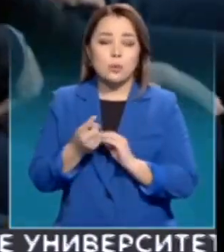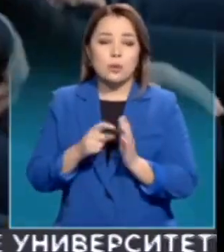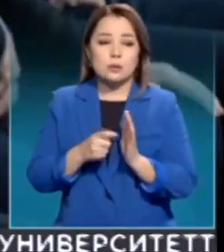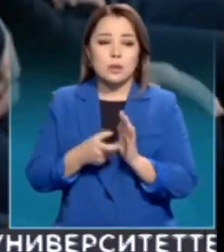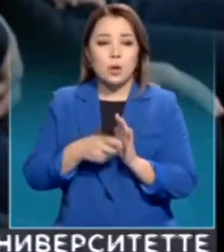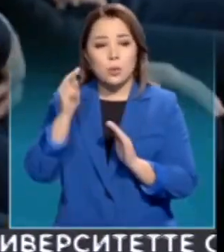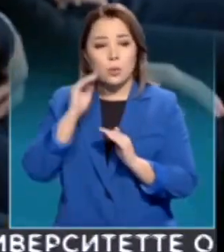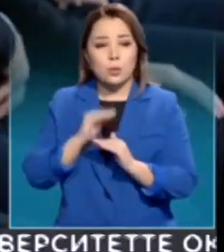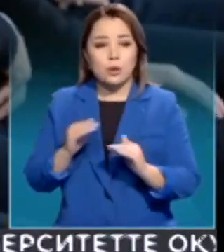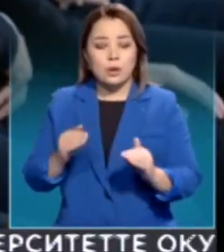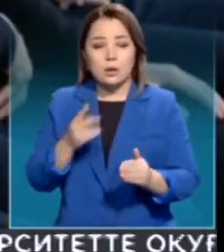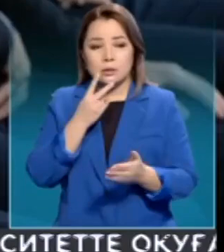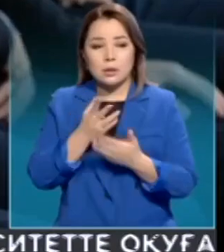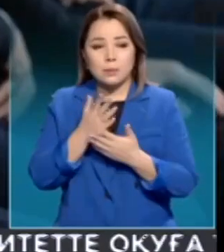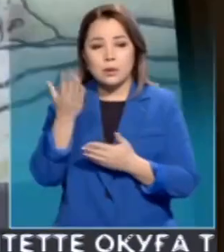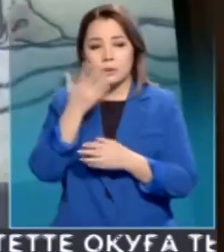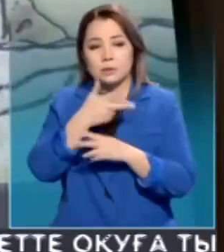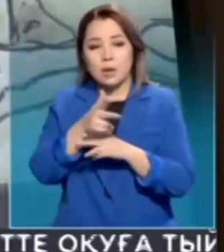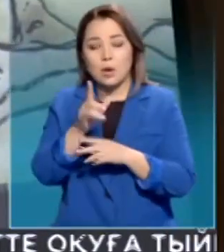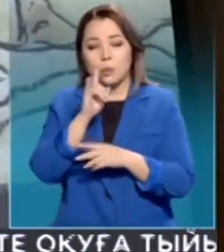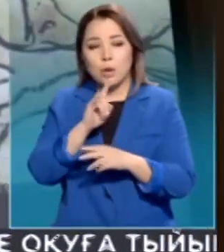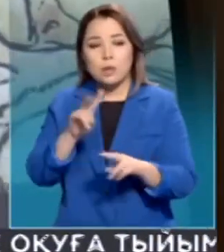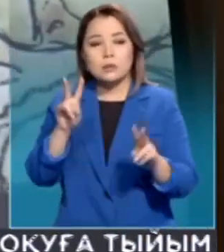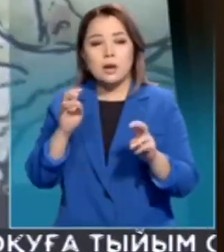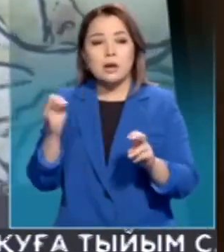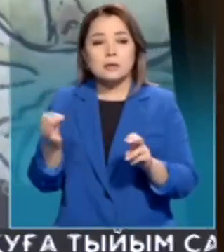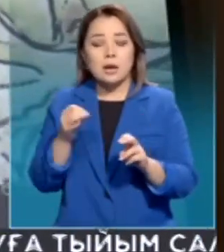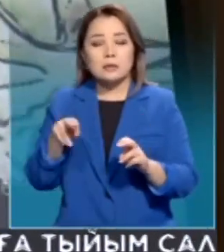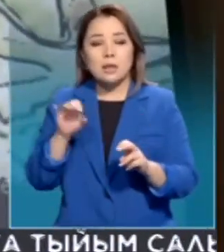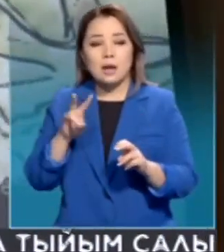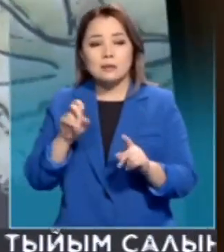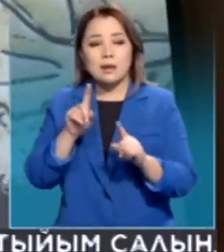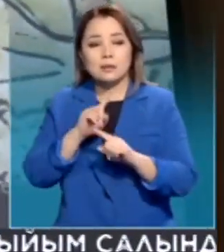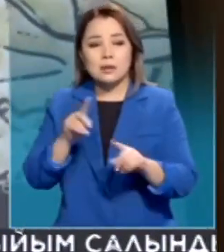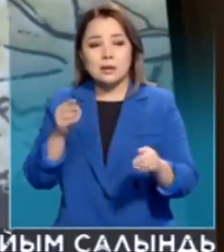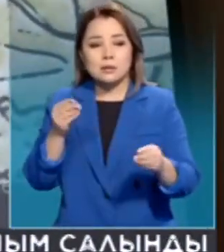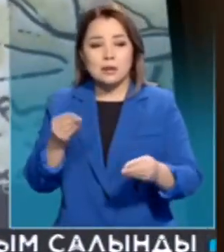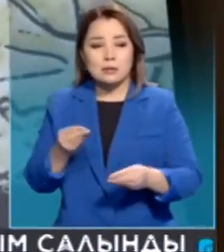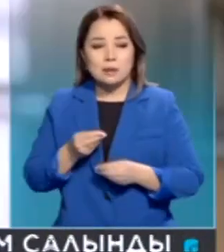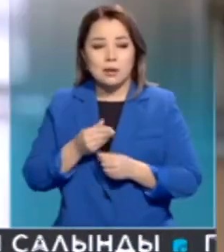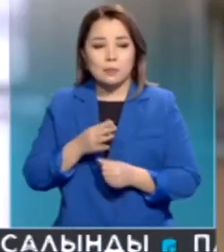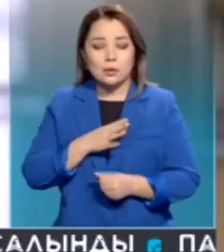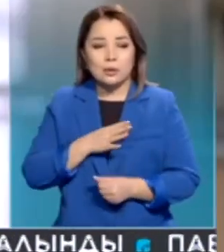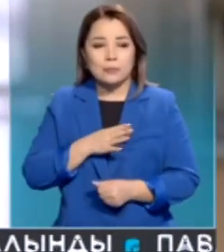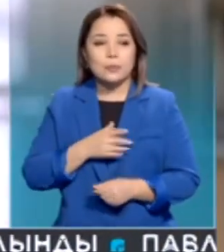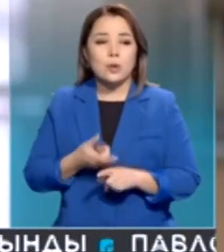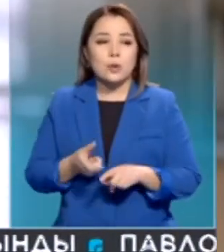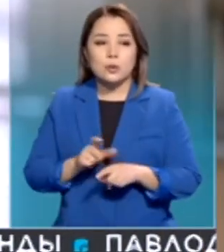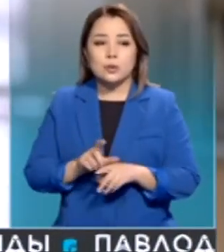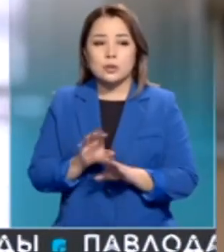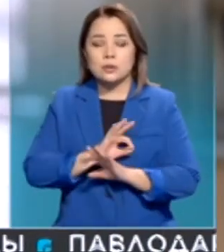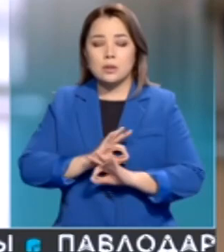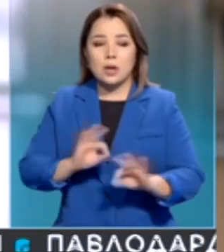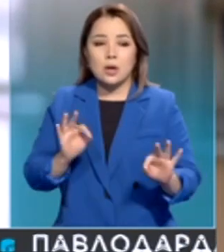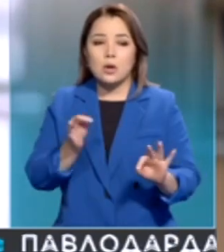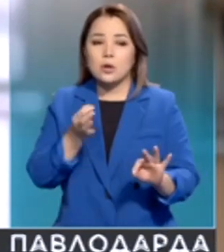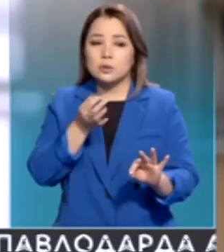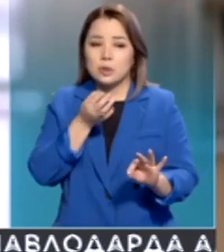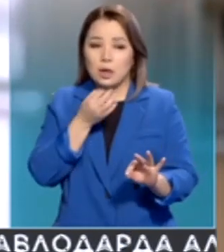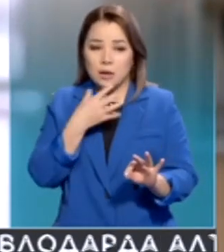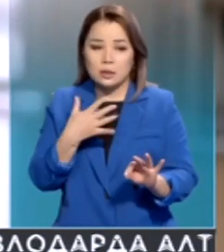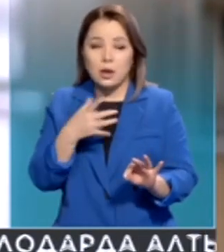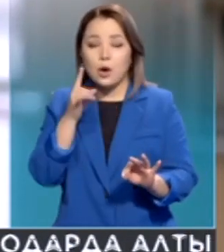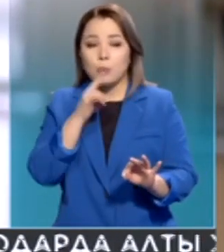сынып оқушылары көреді. Бейнеролик мұнай тақырыбына қызығып жүрген Данаға да ерекше әсер қалдырды. Өте қатты ұнады. Біріншіден